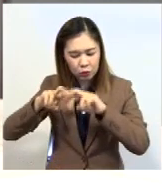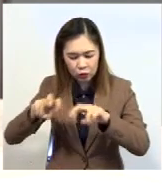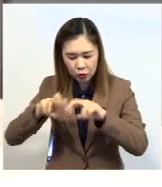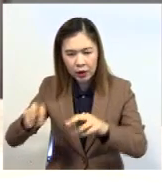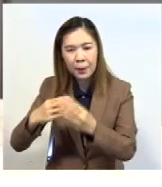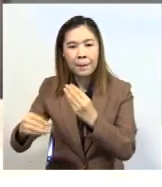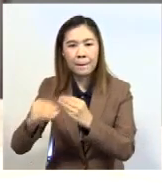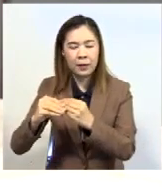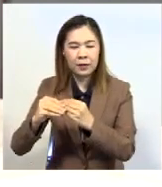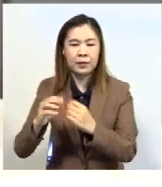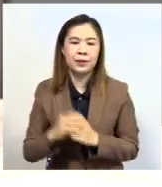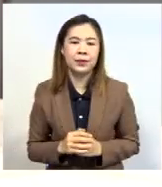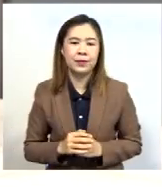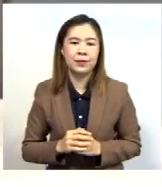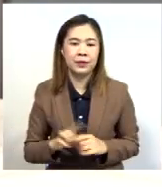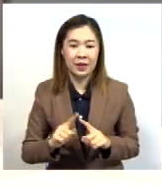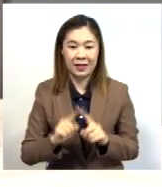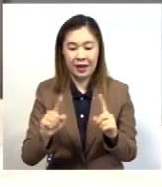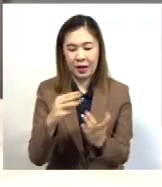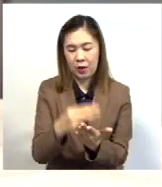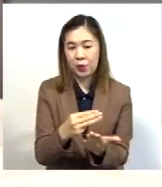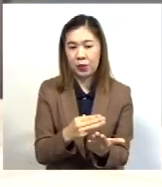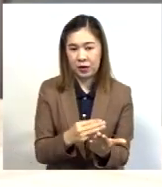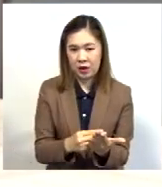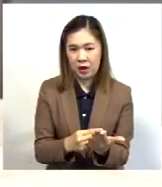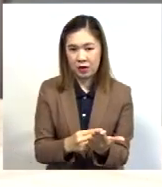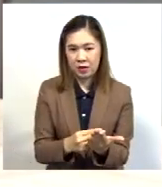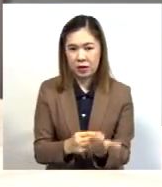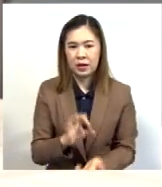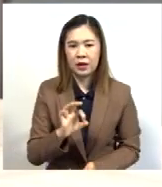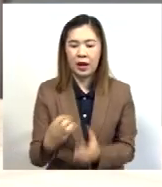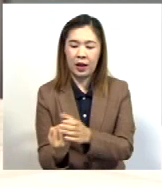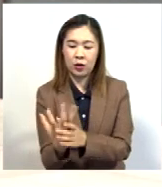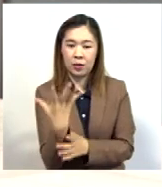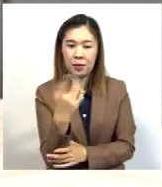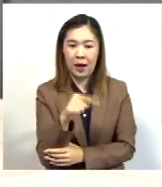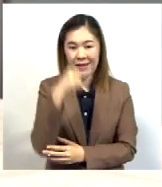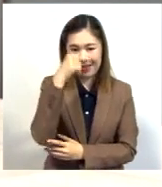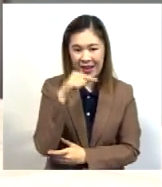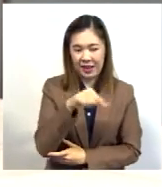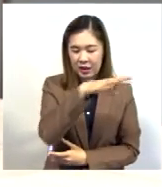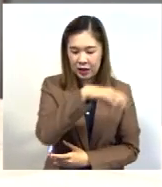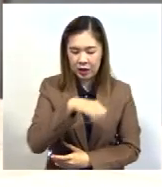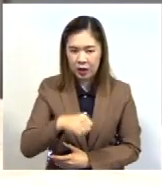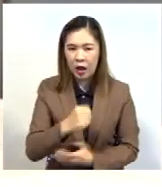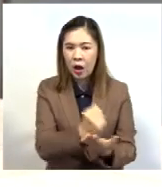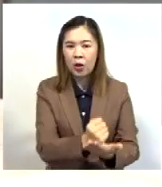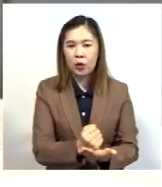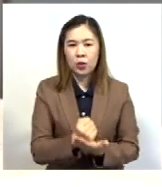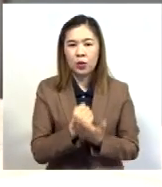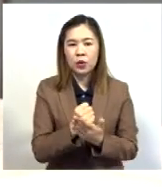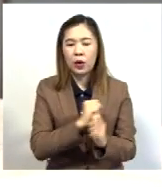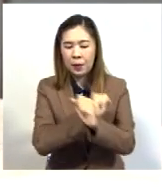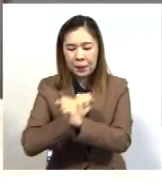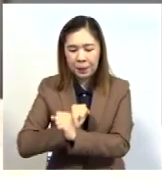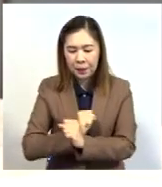ติมแต่โดยหลักการเราทราบว่าฟ้าทลายโจรเนี่ยช่วยในเรื่องของการสร้างภูมิต้านทานต้านการอักเส